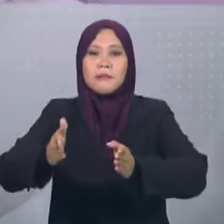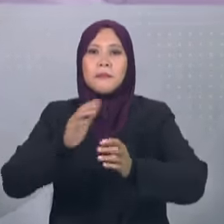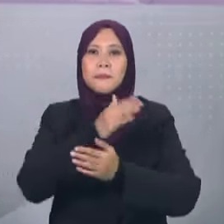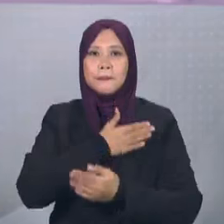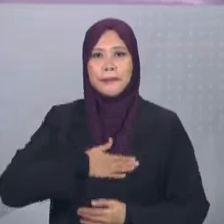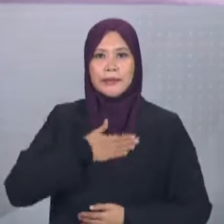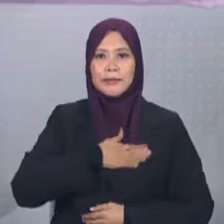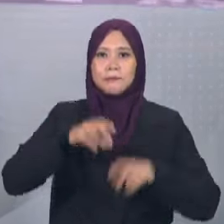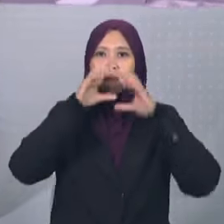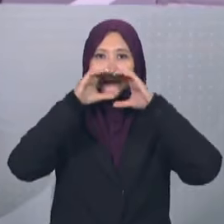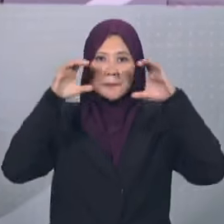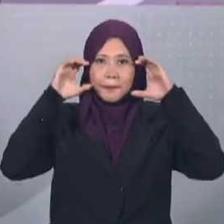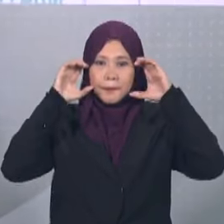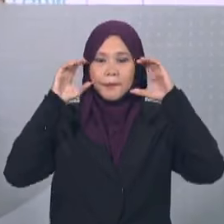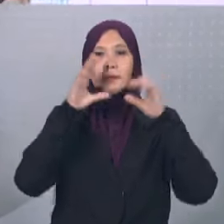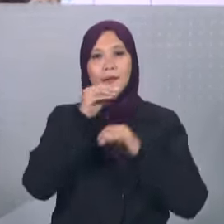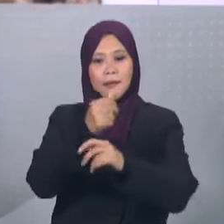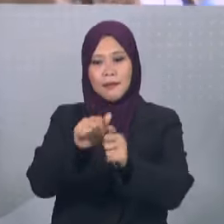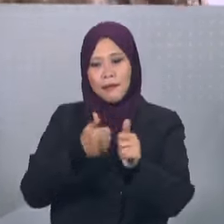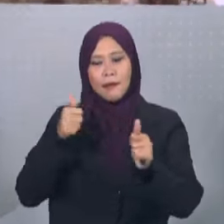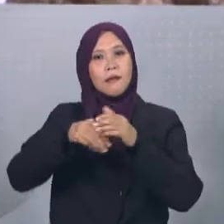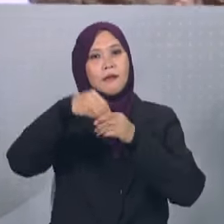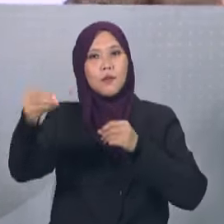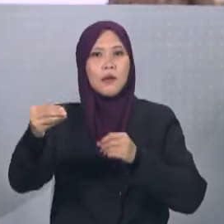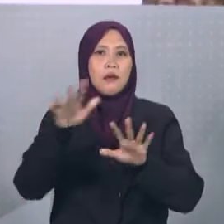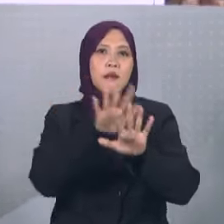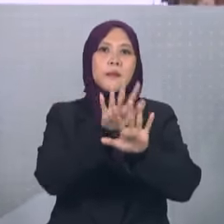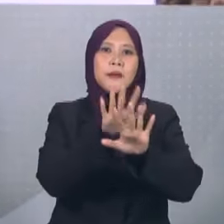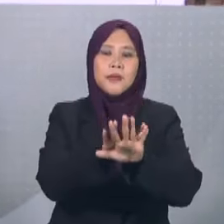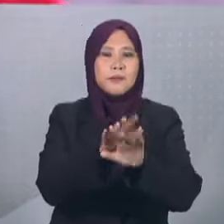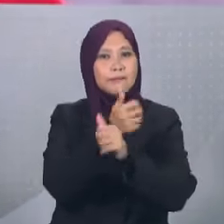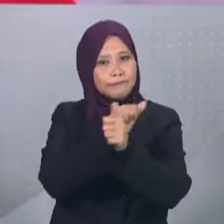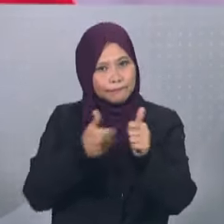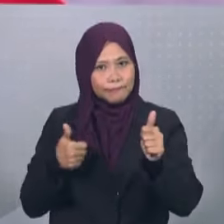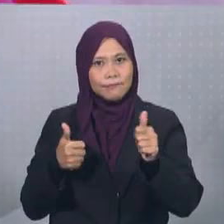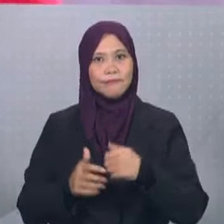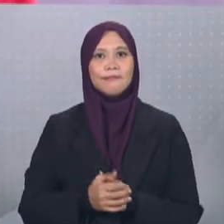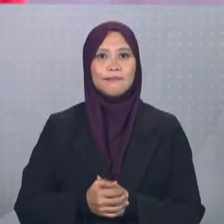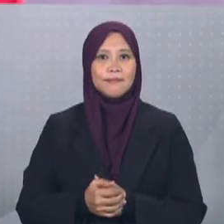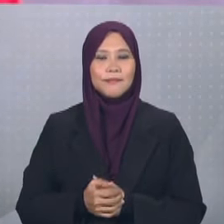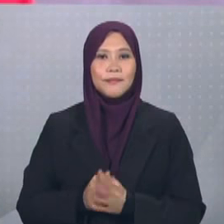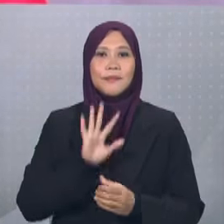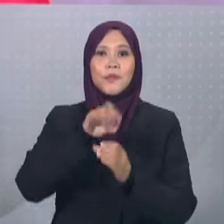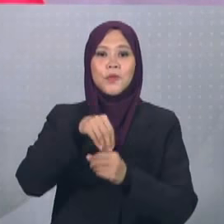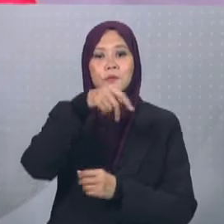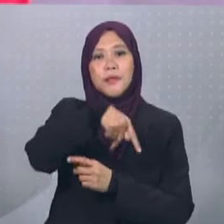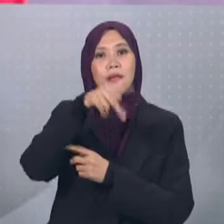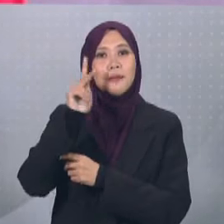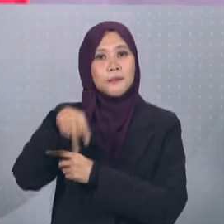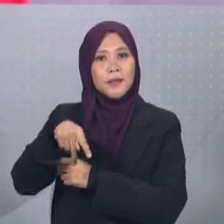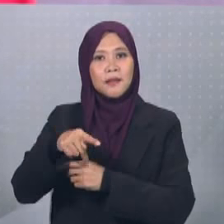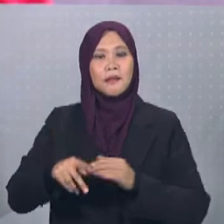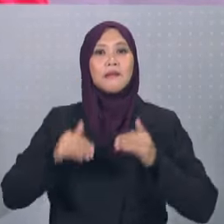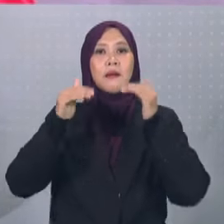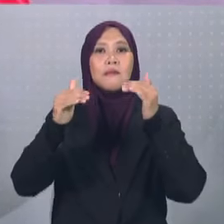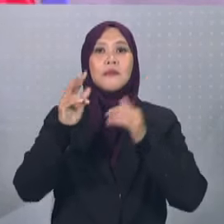memakai penutup hidung dan mulut serta mengelak keluar secara beramai-ramai. Masuk pelaksanaan PKP fasa kedua